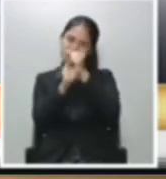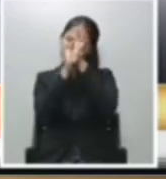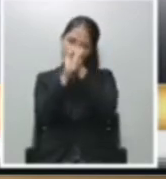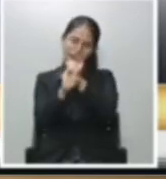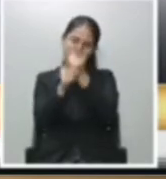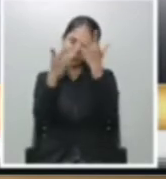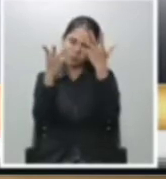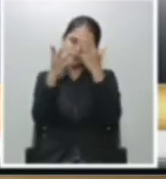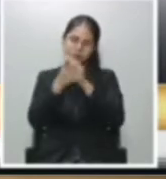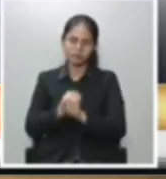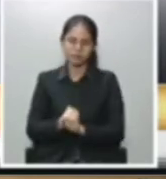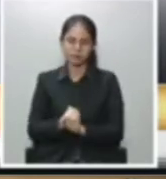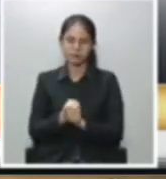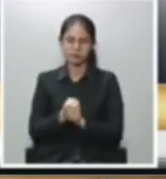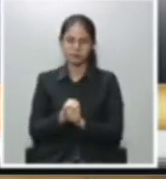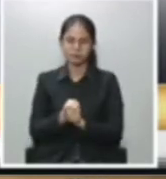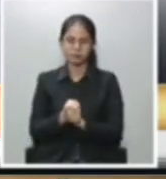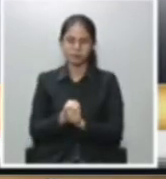ครับ